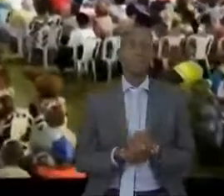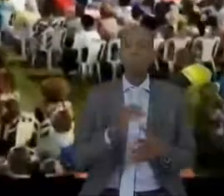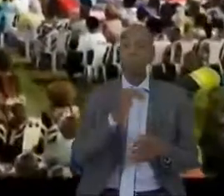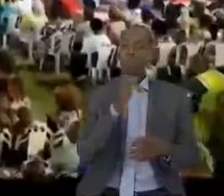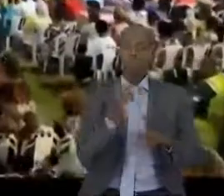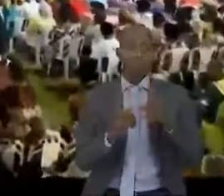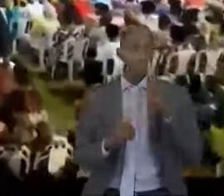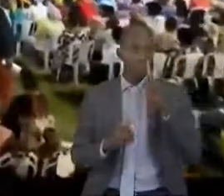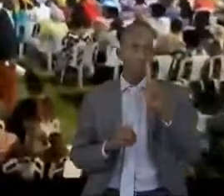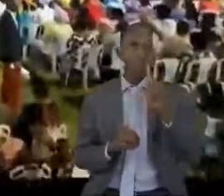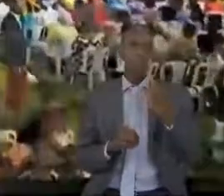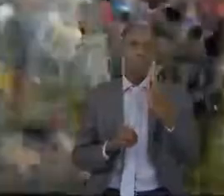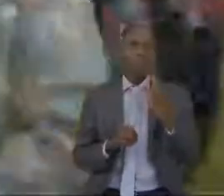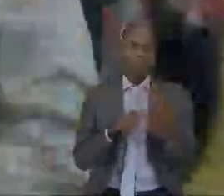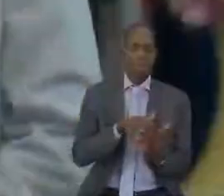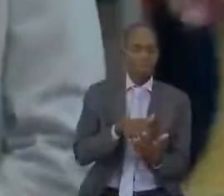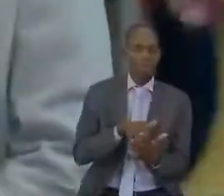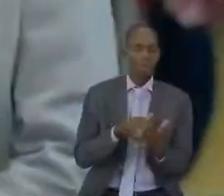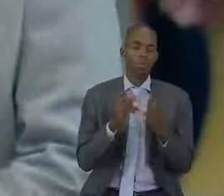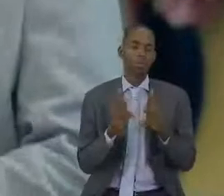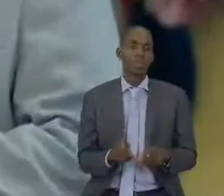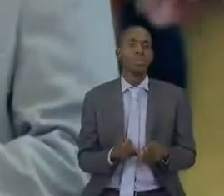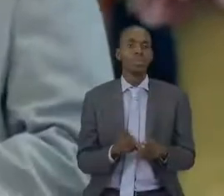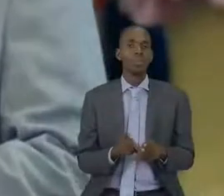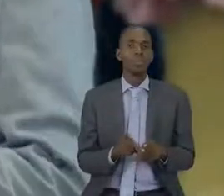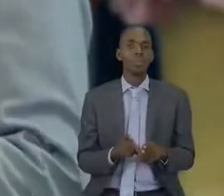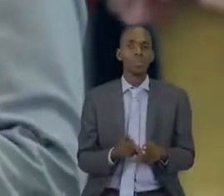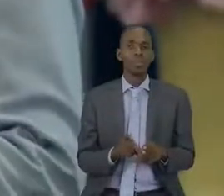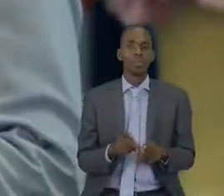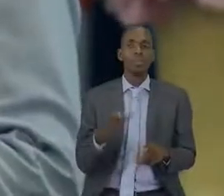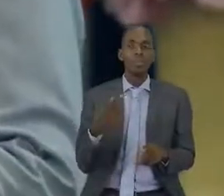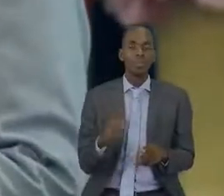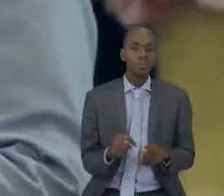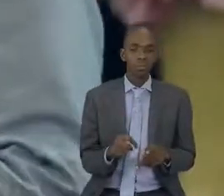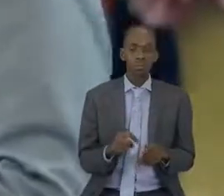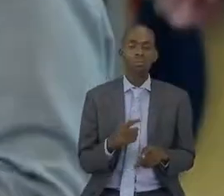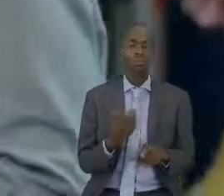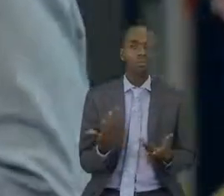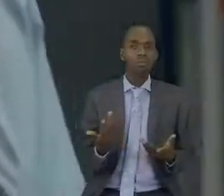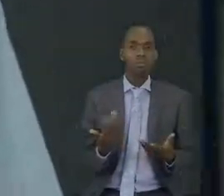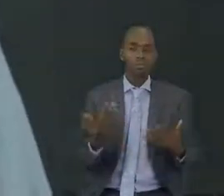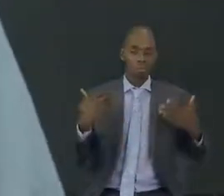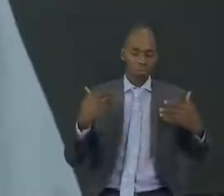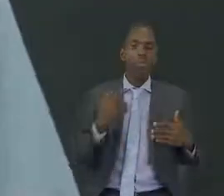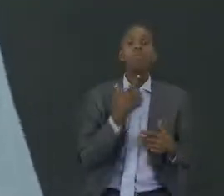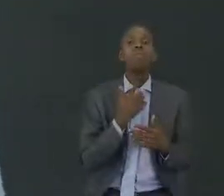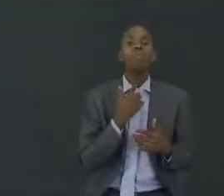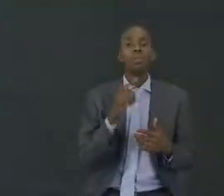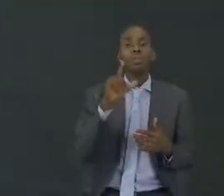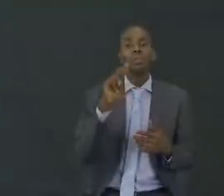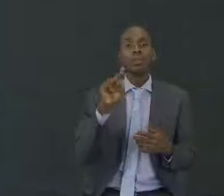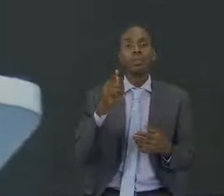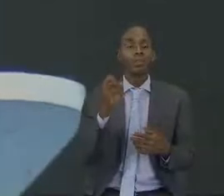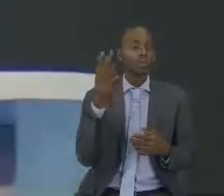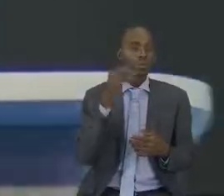Et nul ne chancela parmi ses tribus. Leur rang n'était pas faible. Leur rein